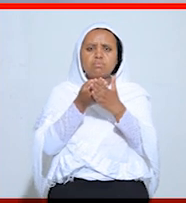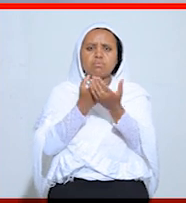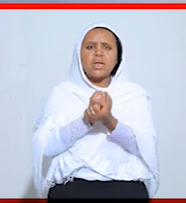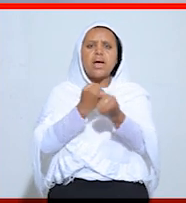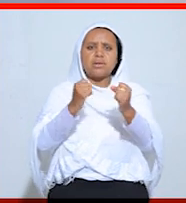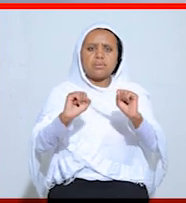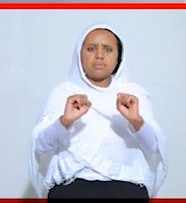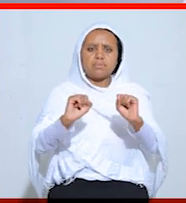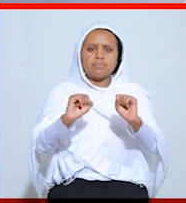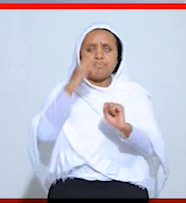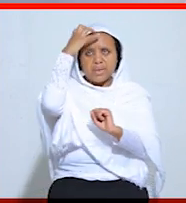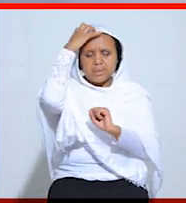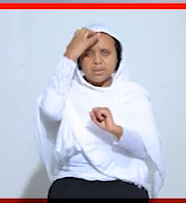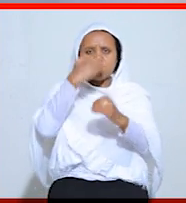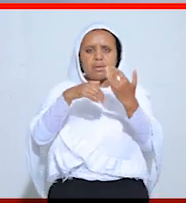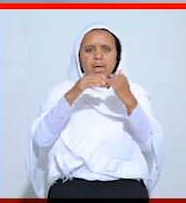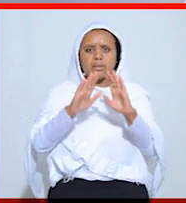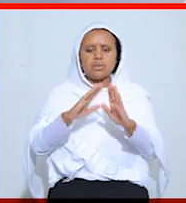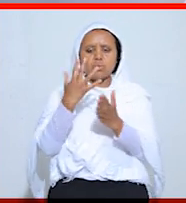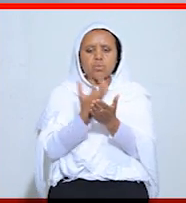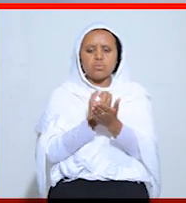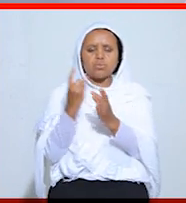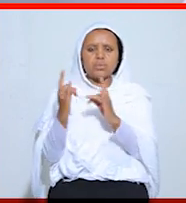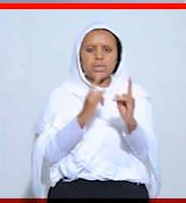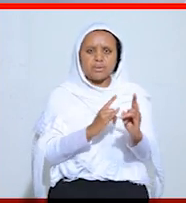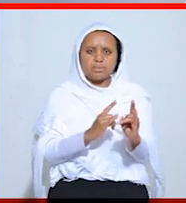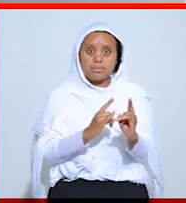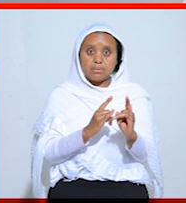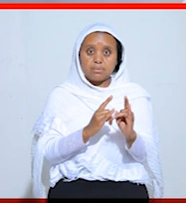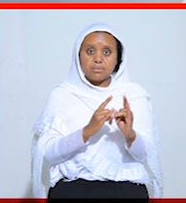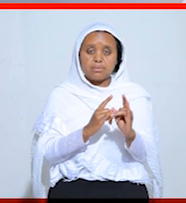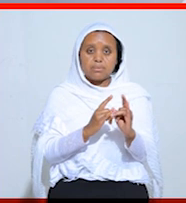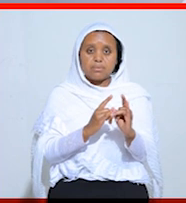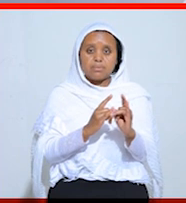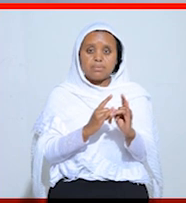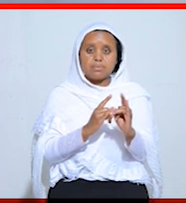ሁሉ መዳንን መንግሥተ ሰማያትን ይወርሱ ዘንድ